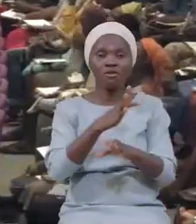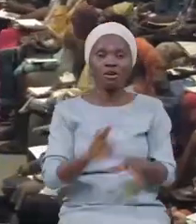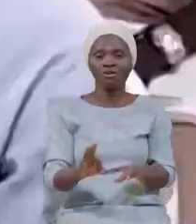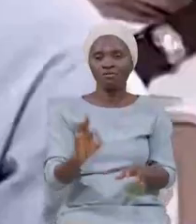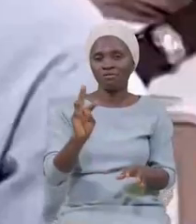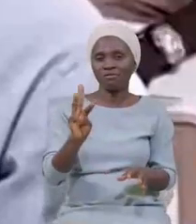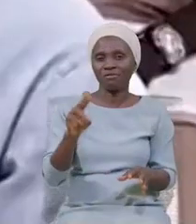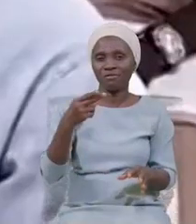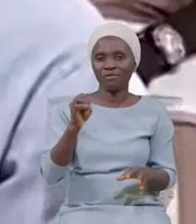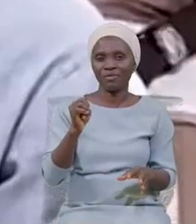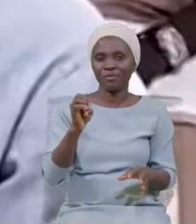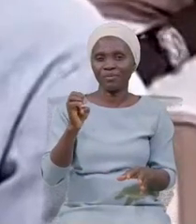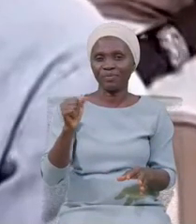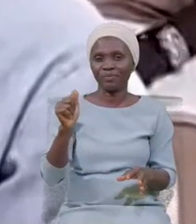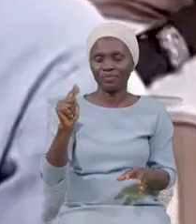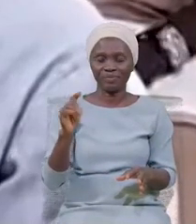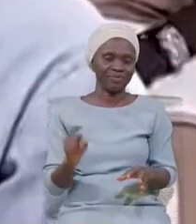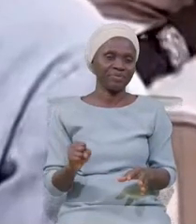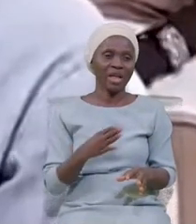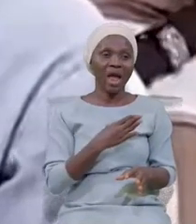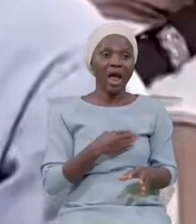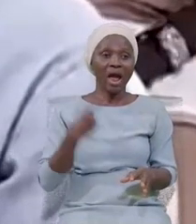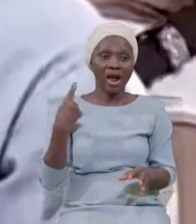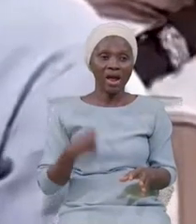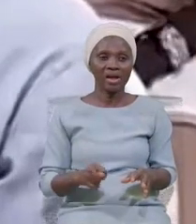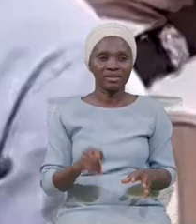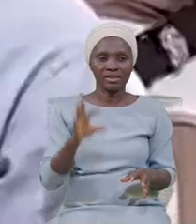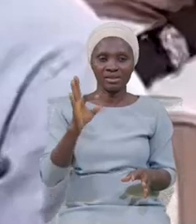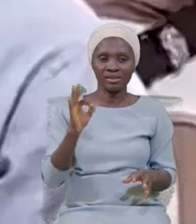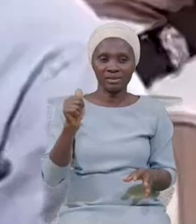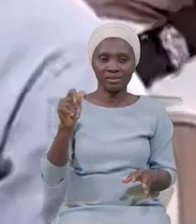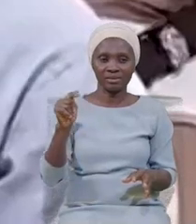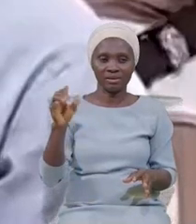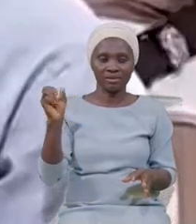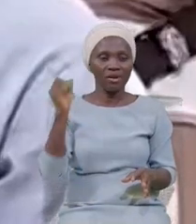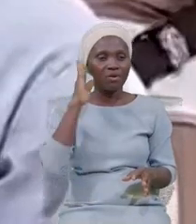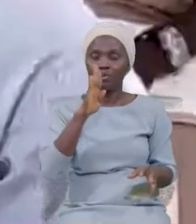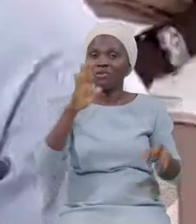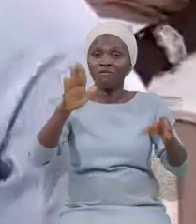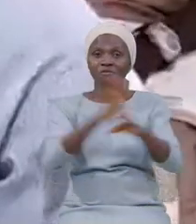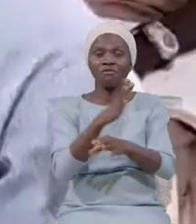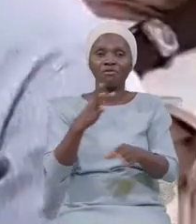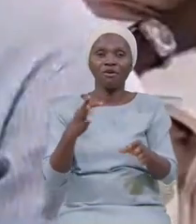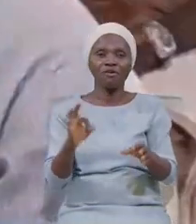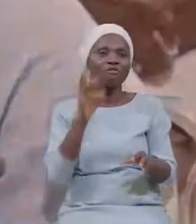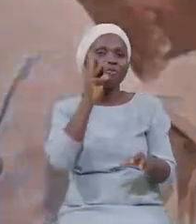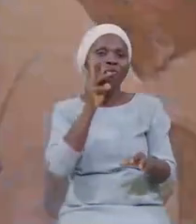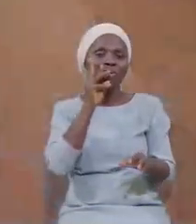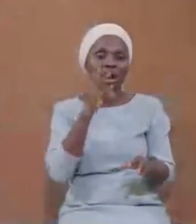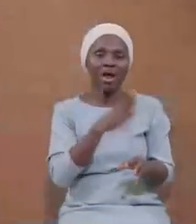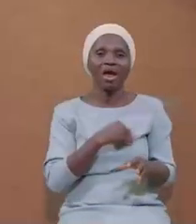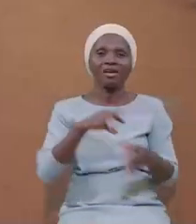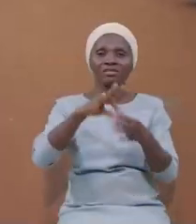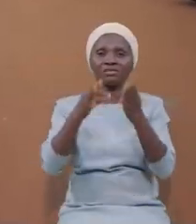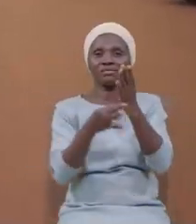et les cuves regorgeront de moût et d'huile. Je vous remplacerai.